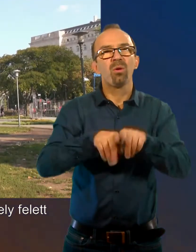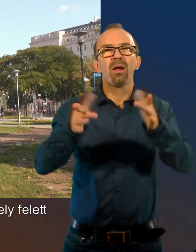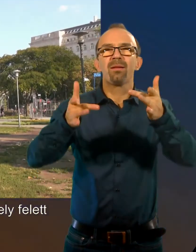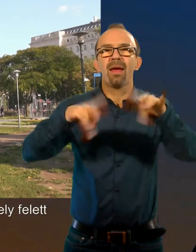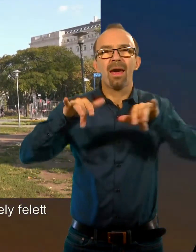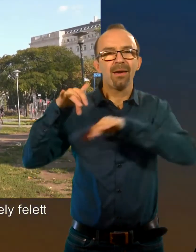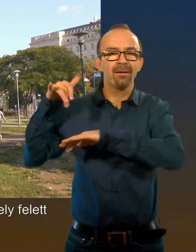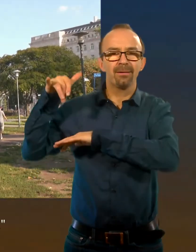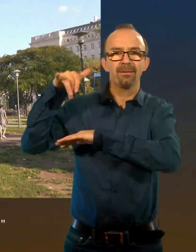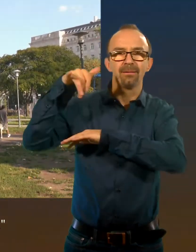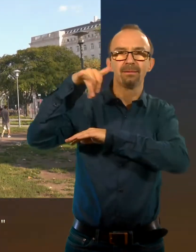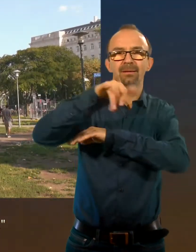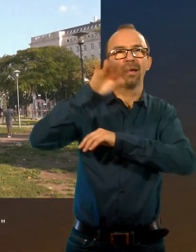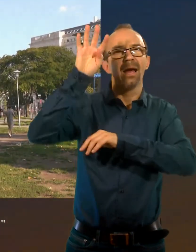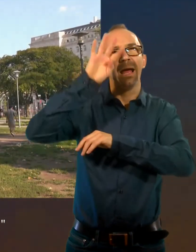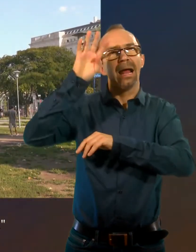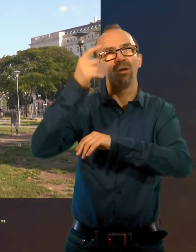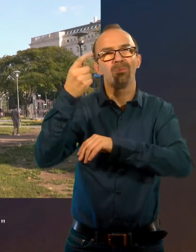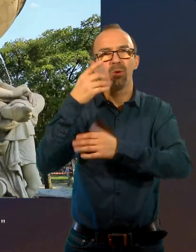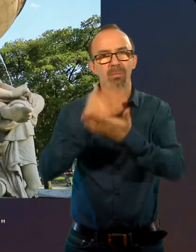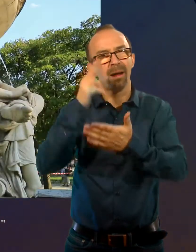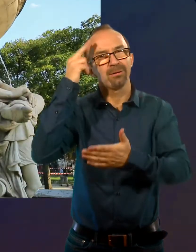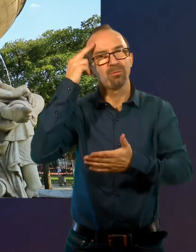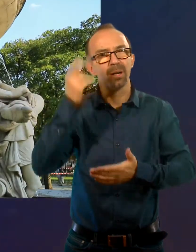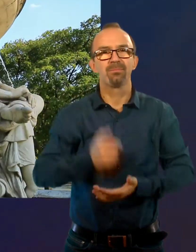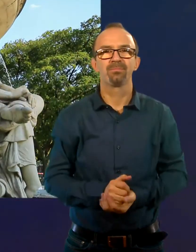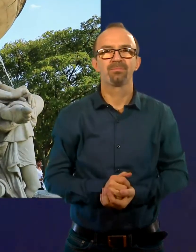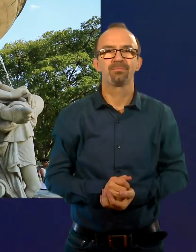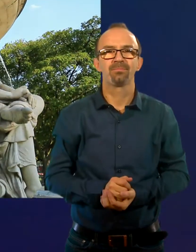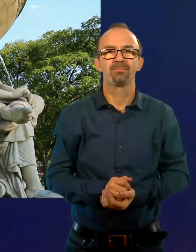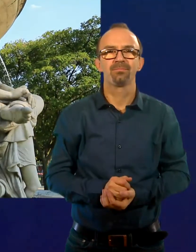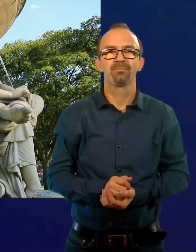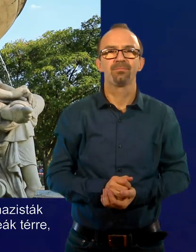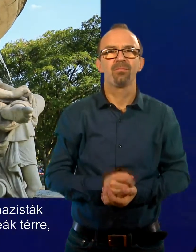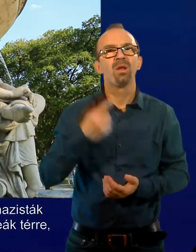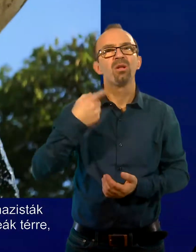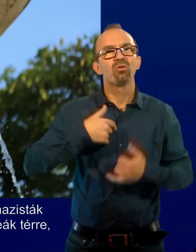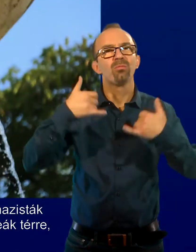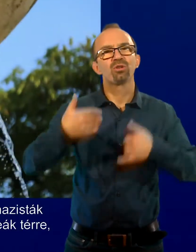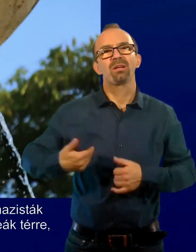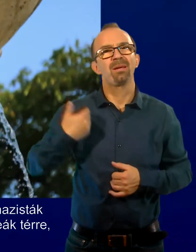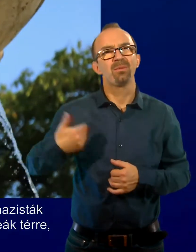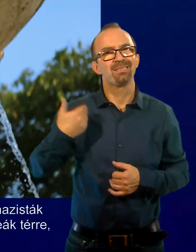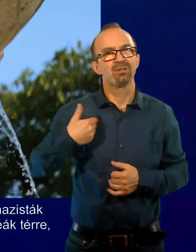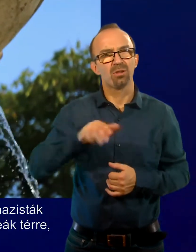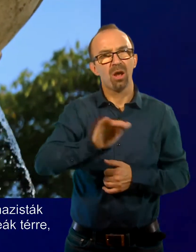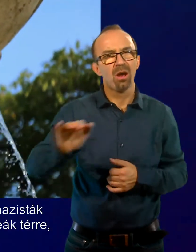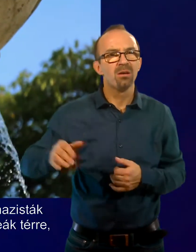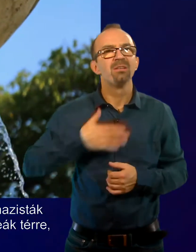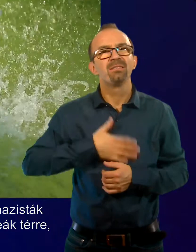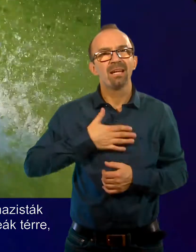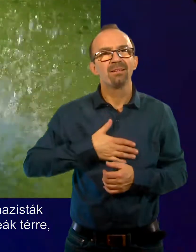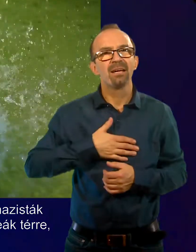olyan hely felett repülnénk, amit az álmainkból már ismerünk. Azt például tudom, hogy a mostani gimnazisták nagyon